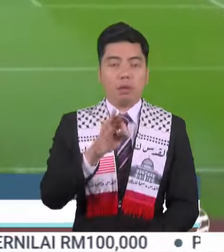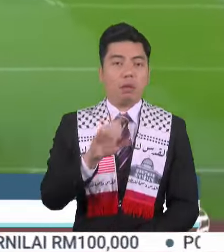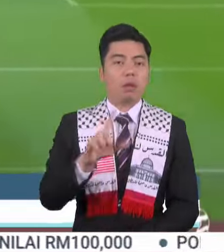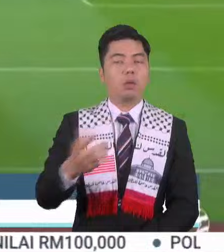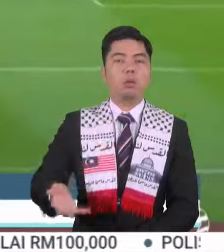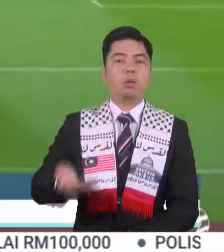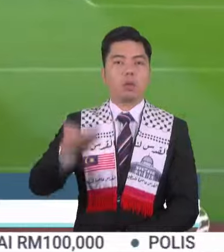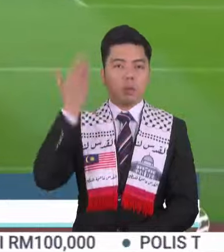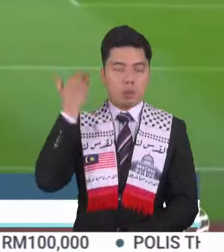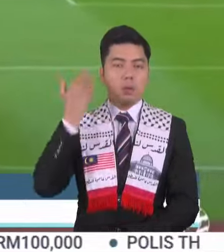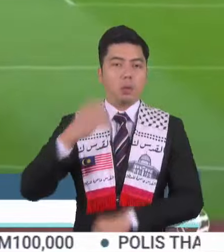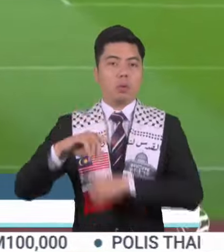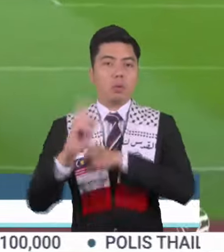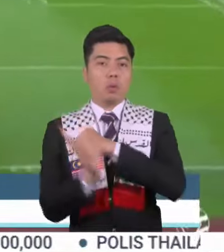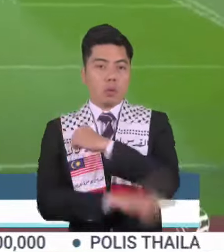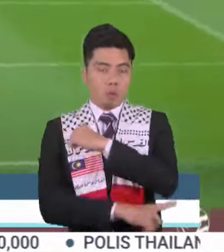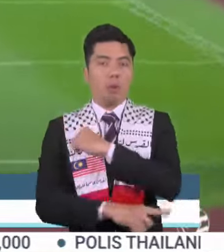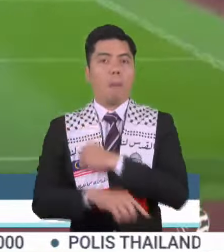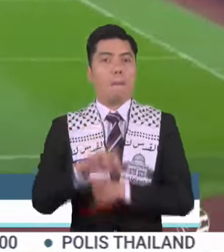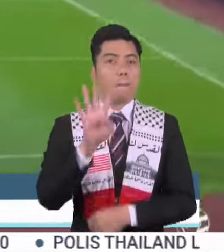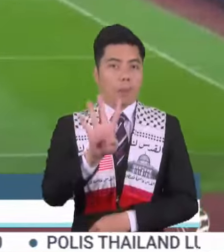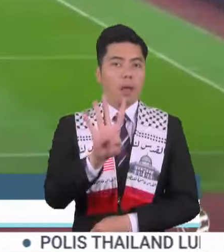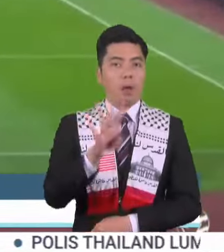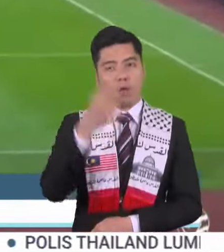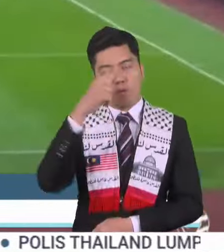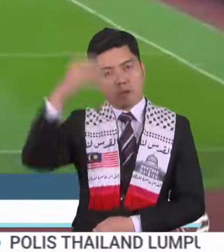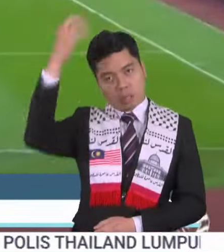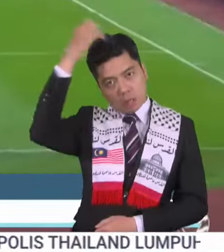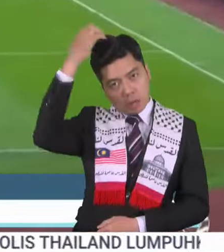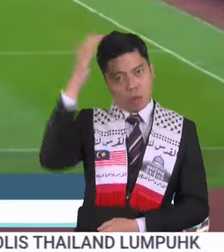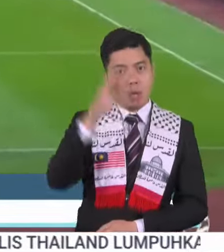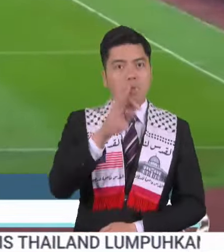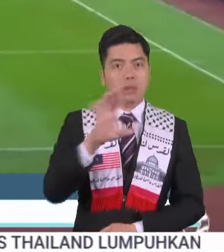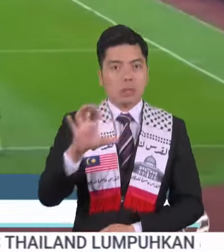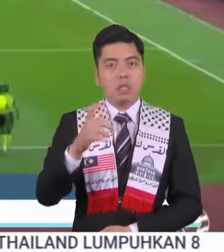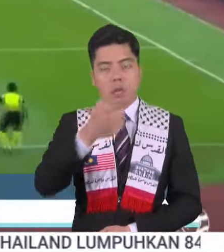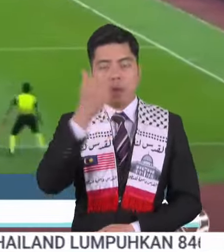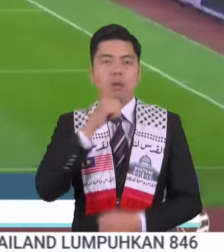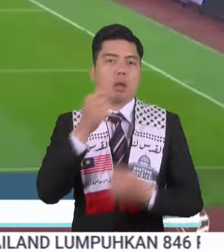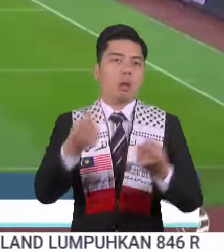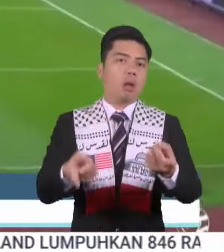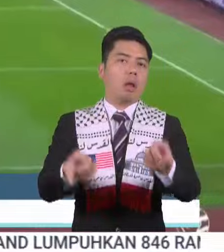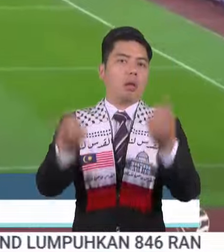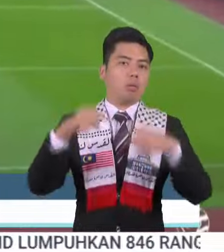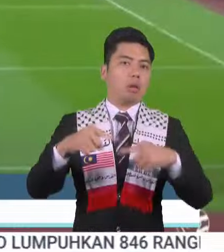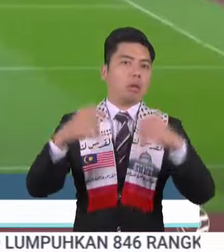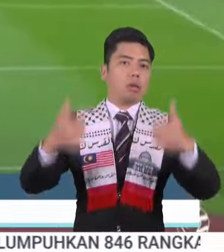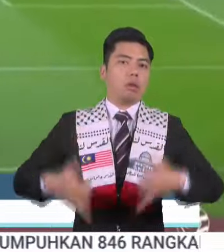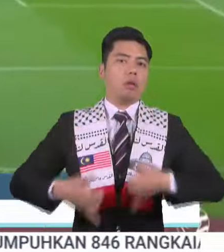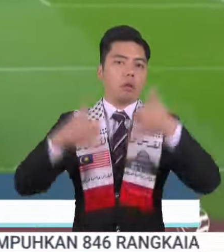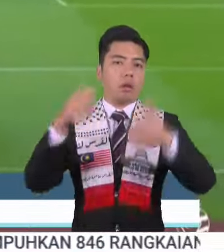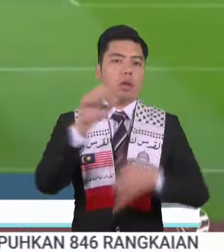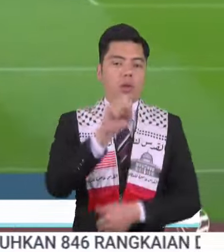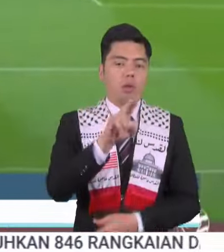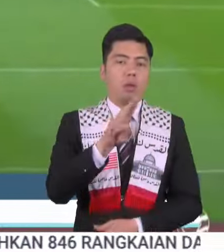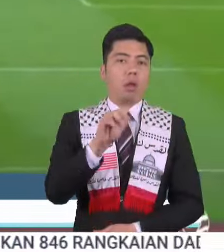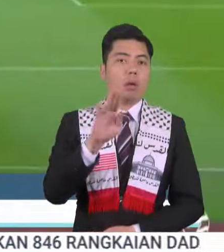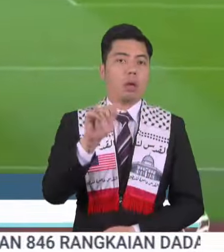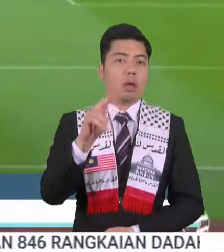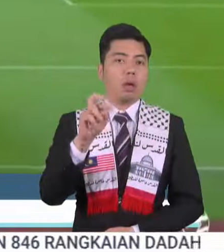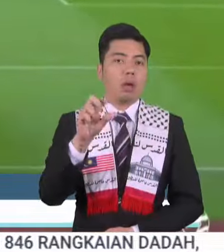MFL sebelum ini mengenakan 4 bentuk hukuman terhadap Selangor FC susulan ketidakhadiran pada aksi Piala